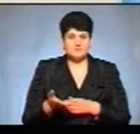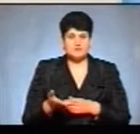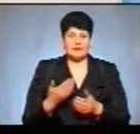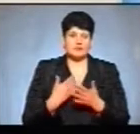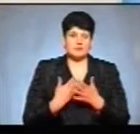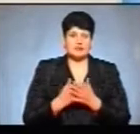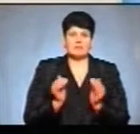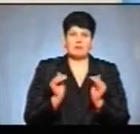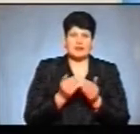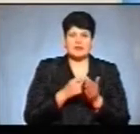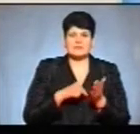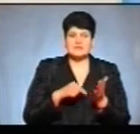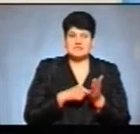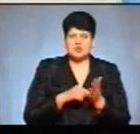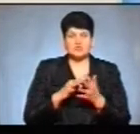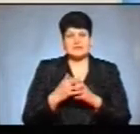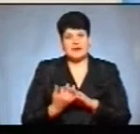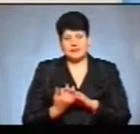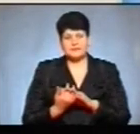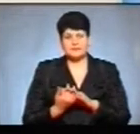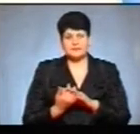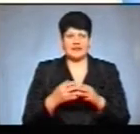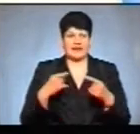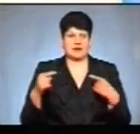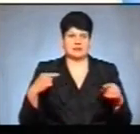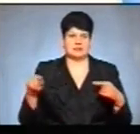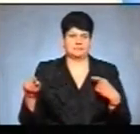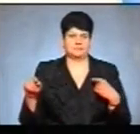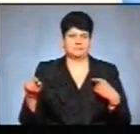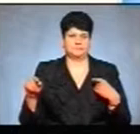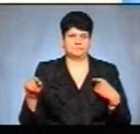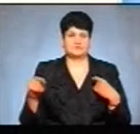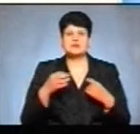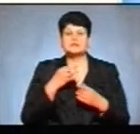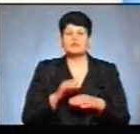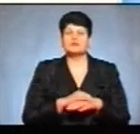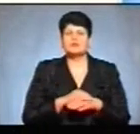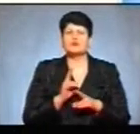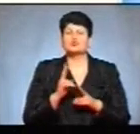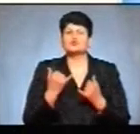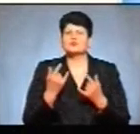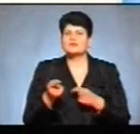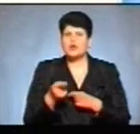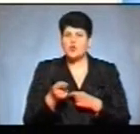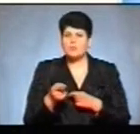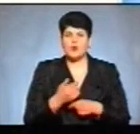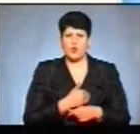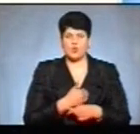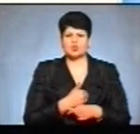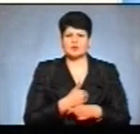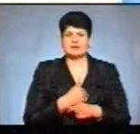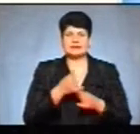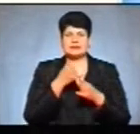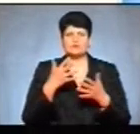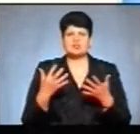в маленьких містечках і селах, вона різна. Скажіть, будь ласка, хто сьогодні в Тернополі, якщо він хоче, не